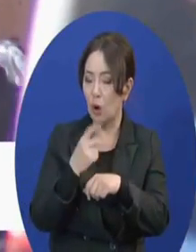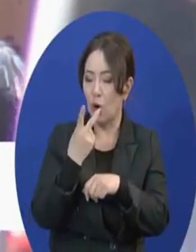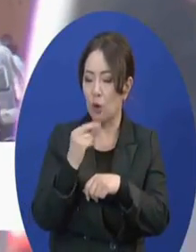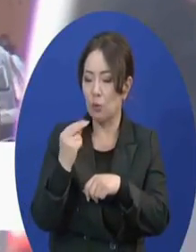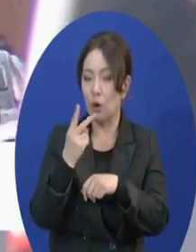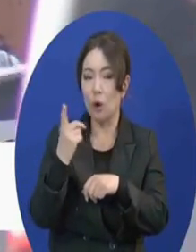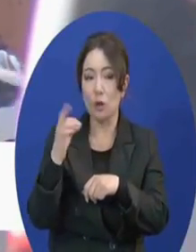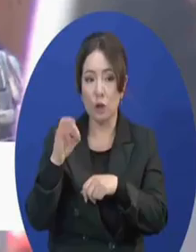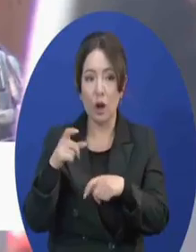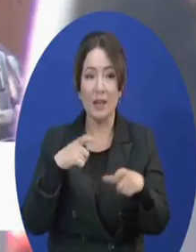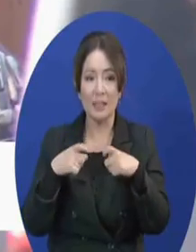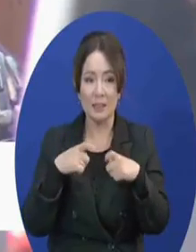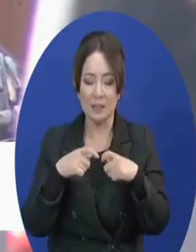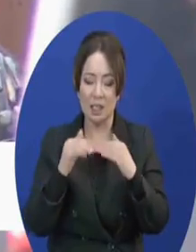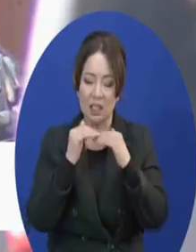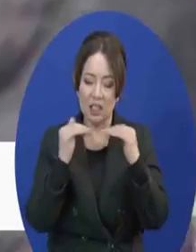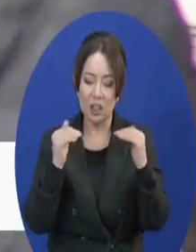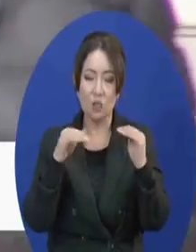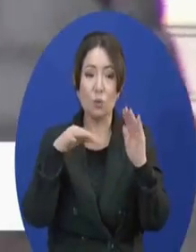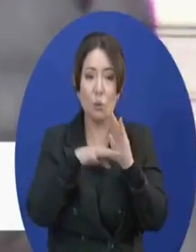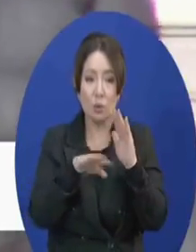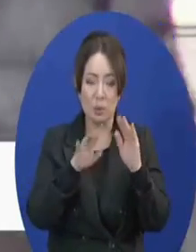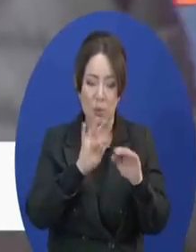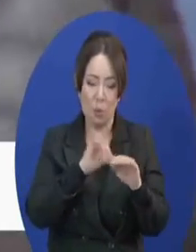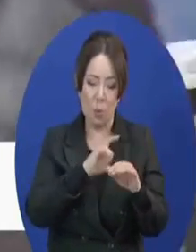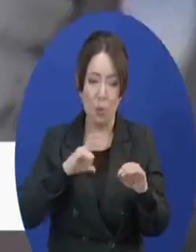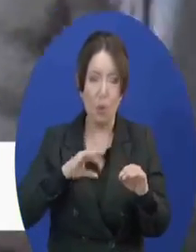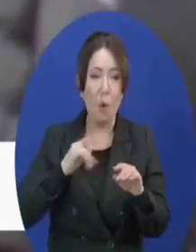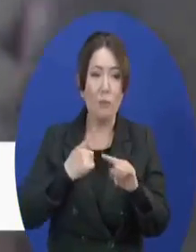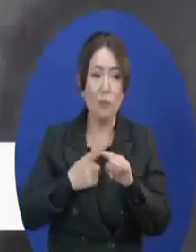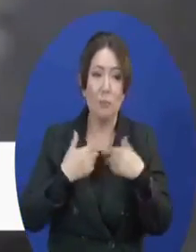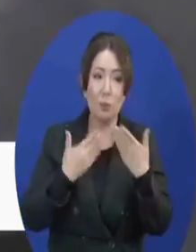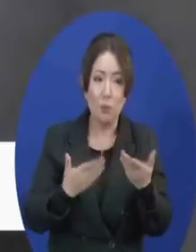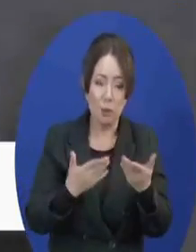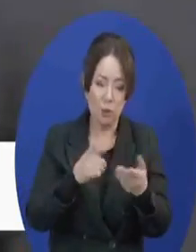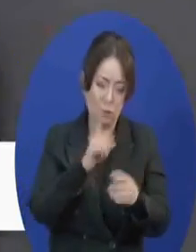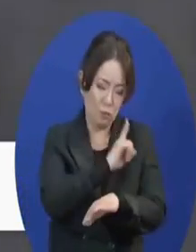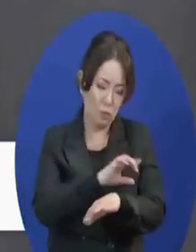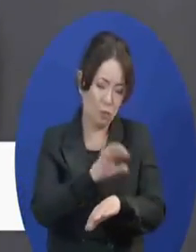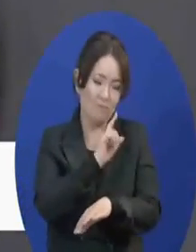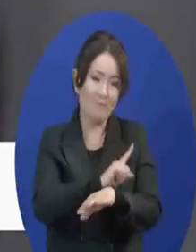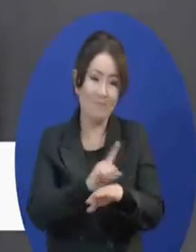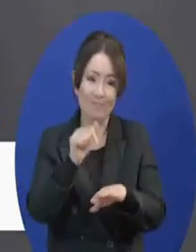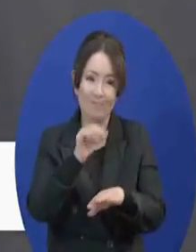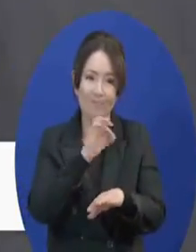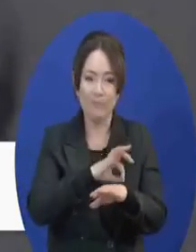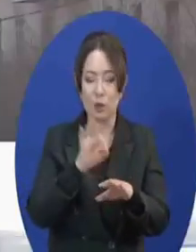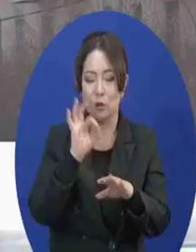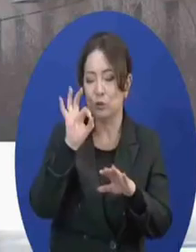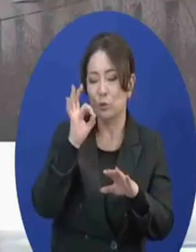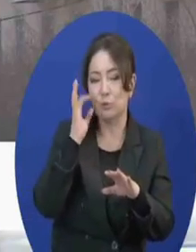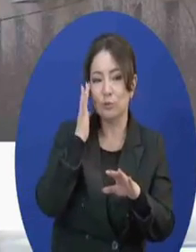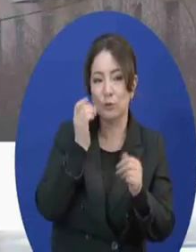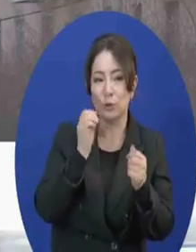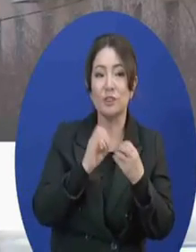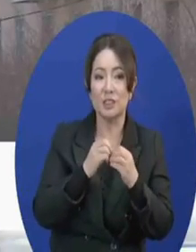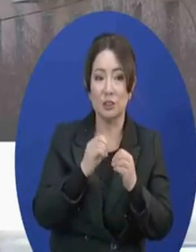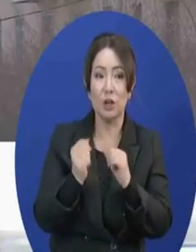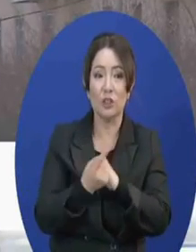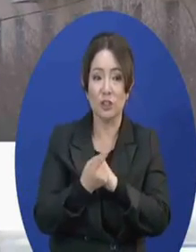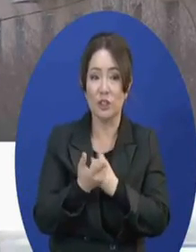эдийн засгийн тэгш хүртээмжид хувь нэмэр оруулж санхүүгийн зохистой бодлого үр ашигтай хяналт явуулж оновчтой зохицуулалт хэрэгжүүлнэ гэдгийг